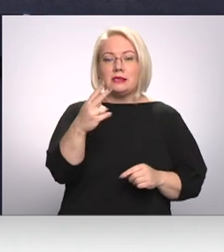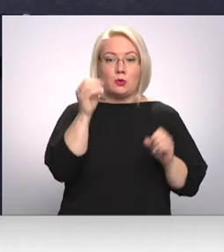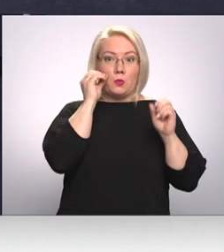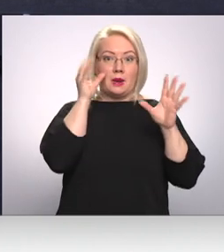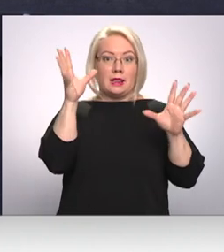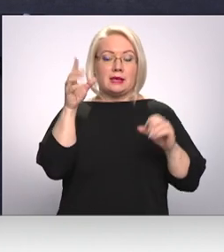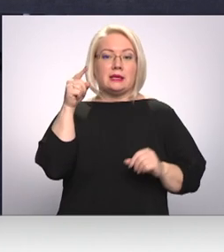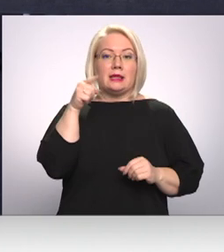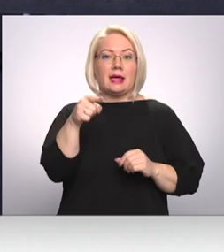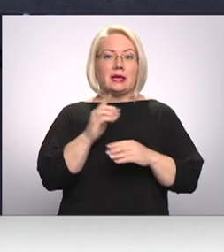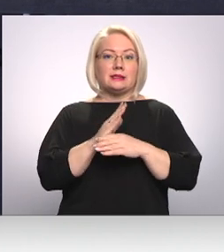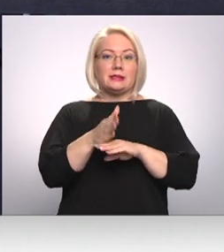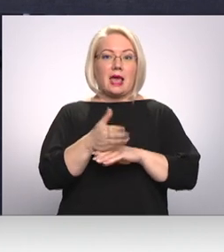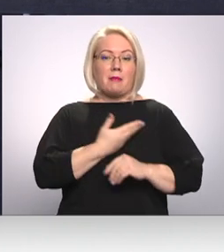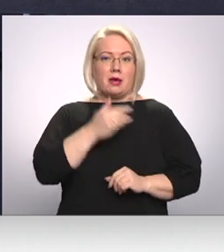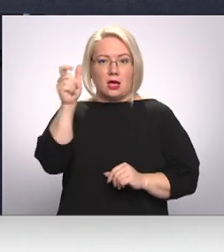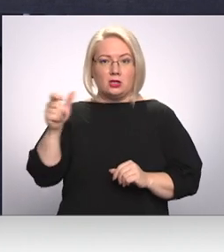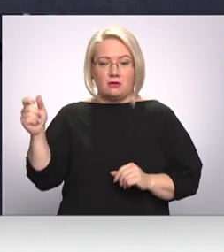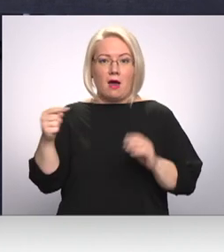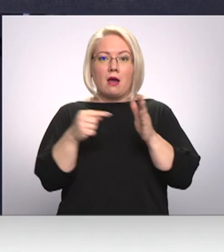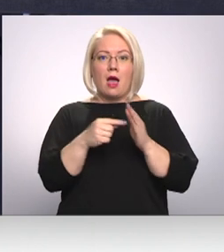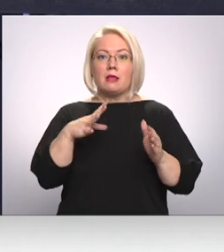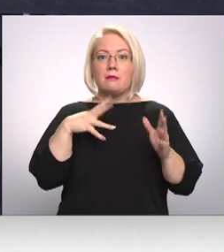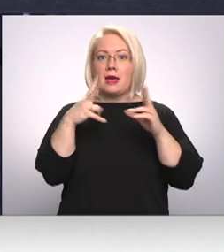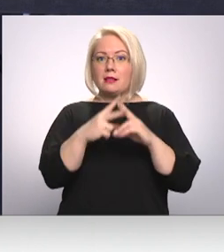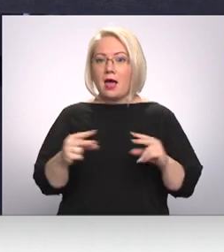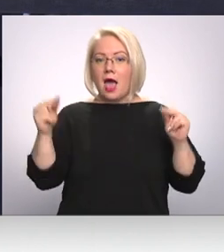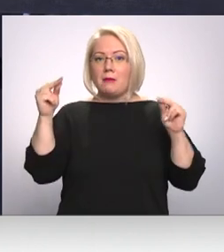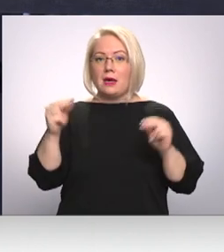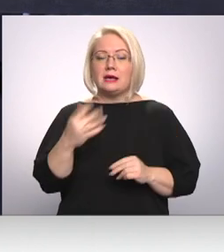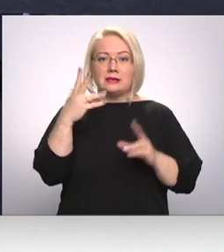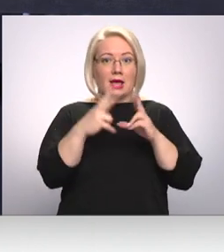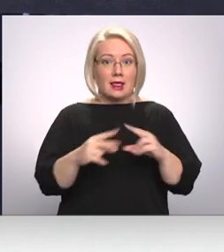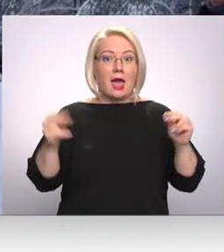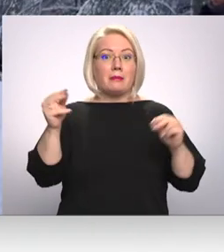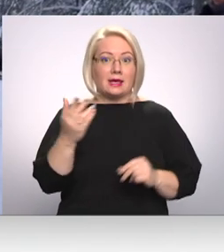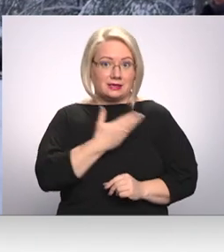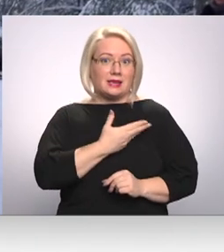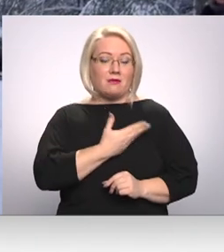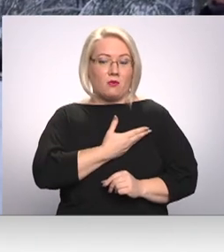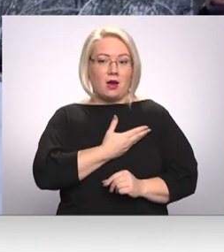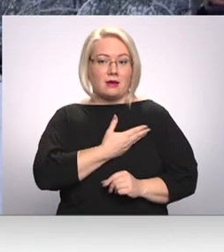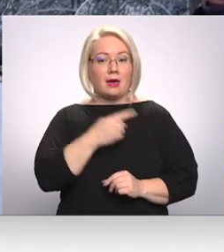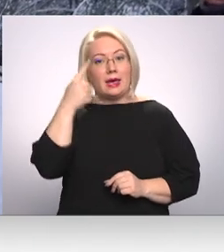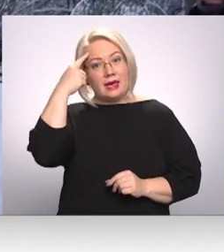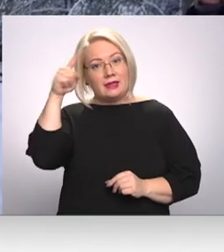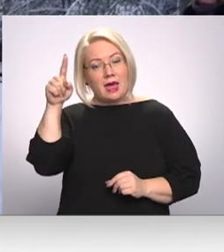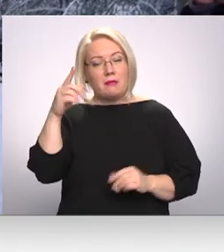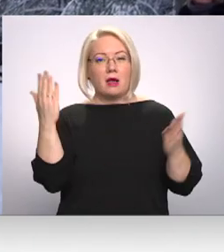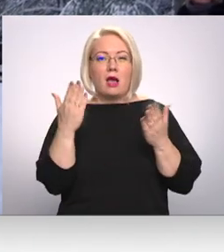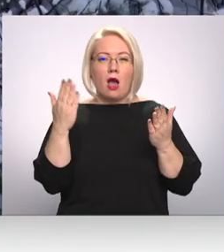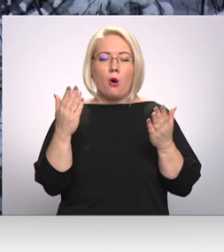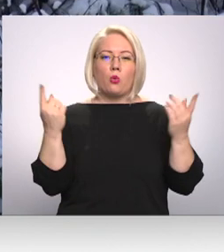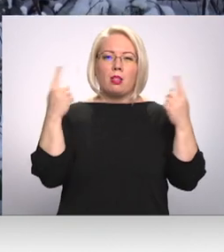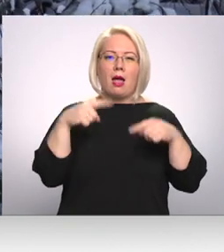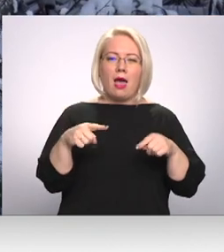tie ovīšnieki, kas šeit būs, kāda viņiem bija laime, cik viņi laimīgi dzīvoja. Ideja par kādu laikmeta